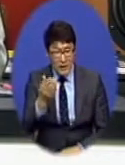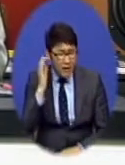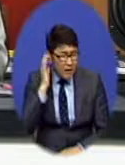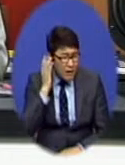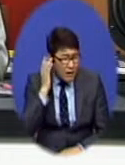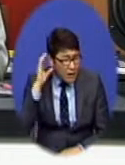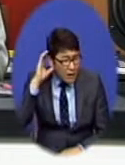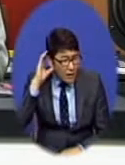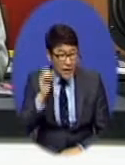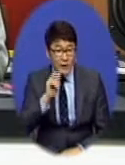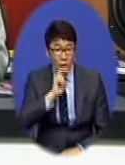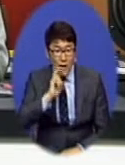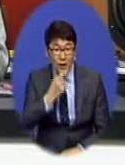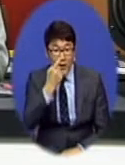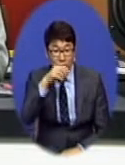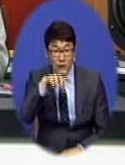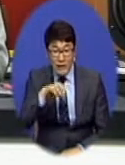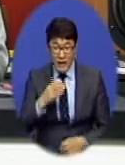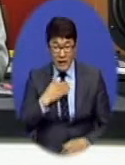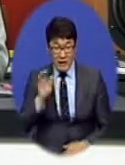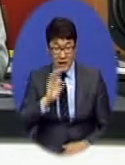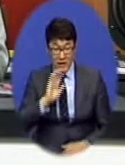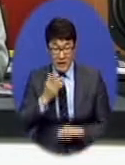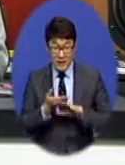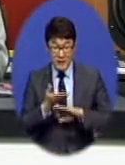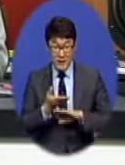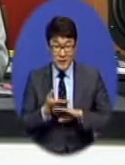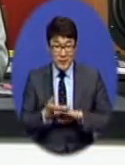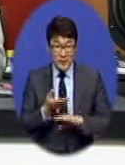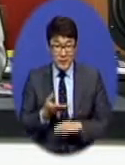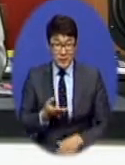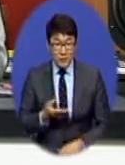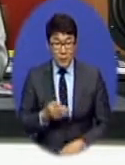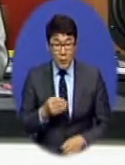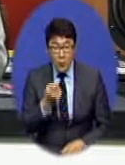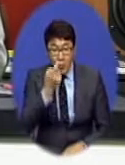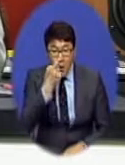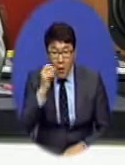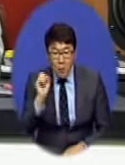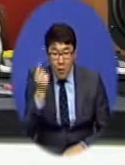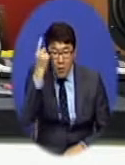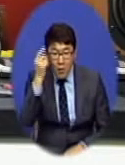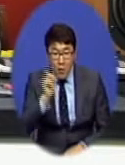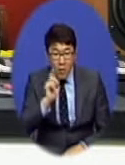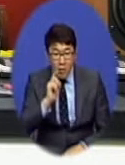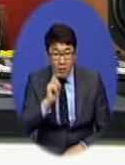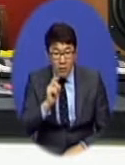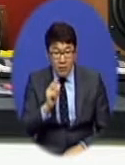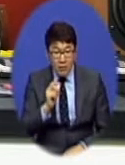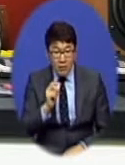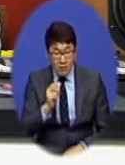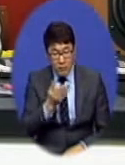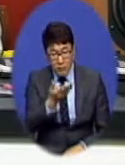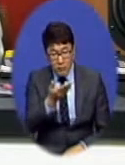가요교실, 가요교실 있잖아요. 노래 부르는 뭐, 아, 그런 데 안 다니세요? 이 노래 어떻게 배우셨어요? 이 참, 노래들을